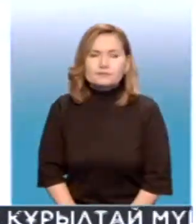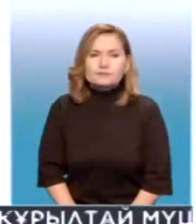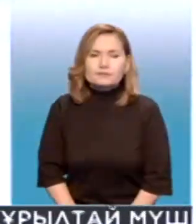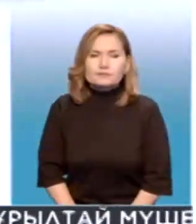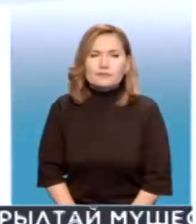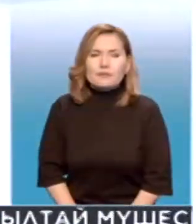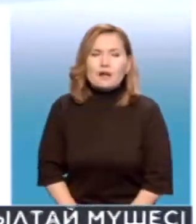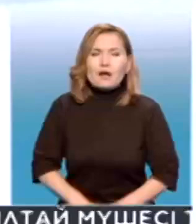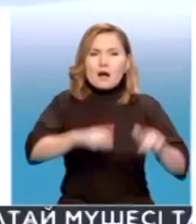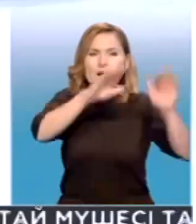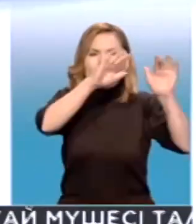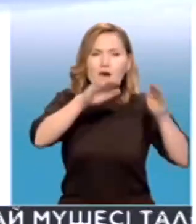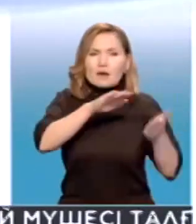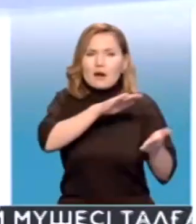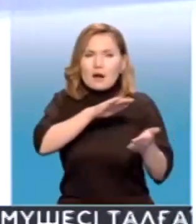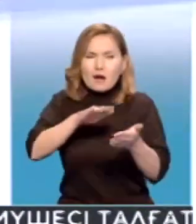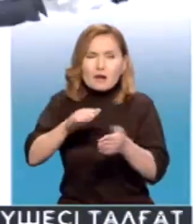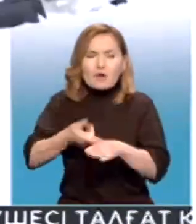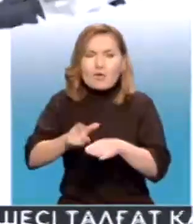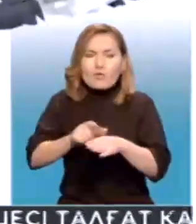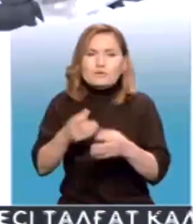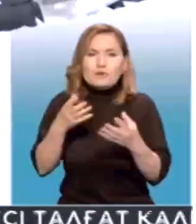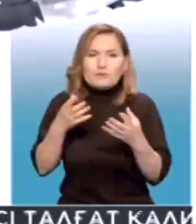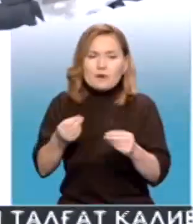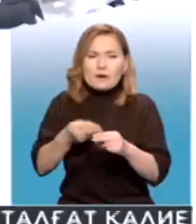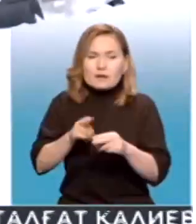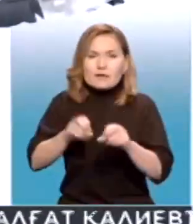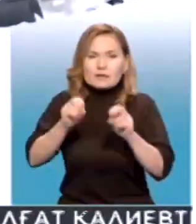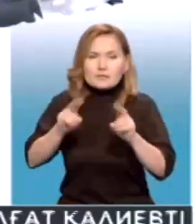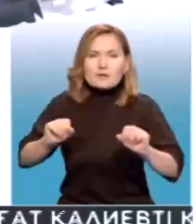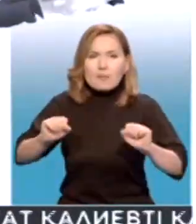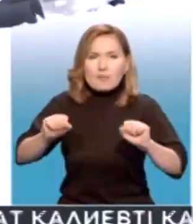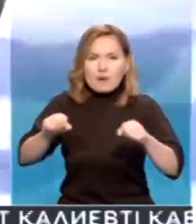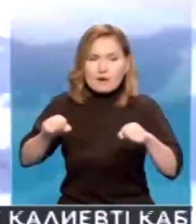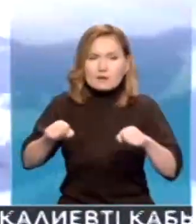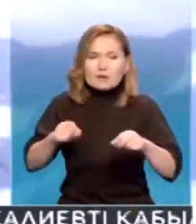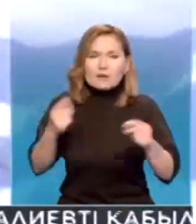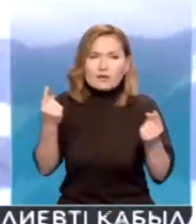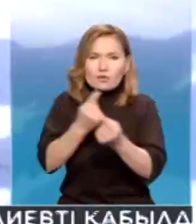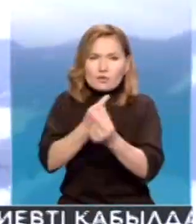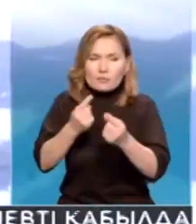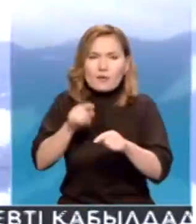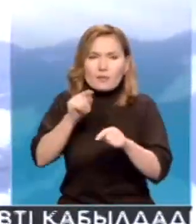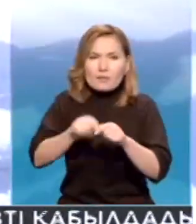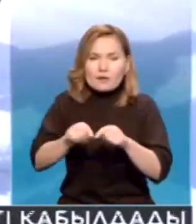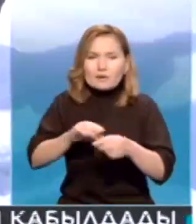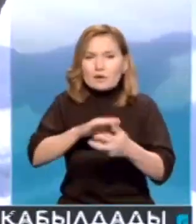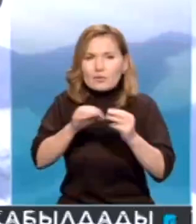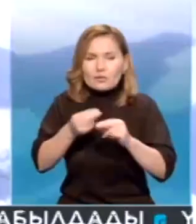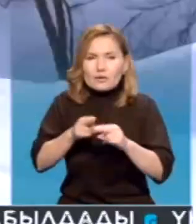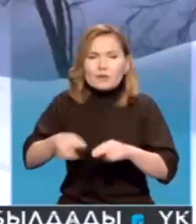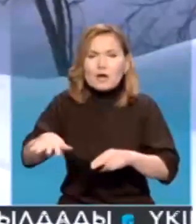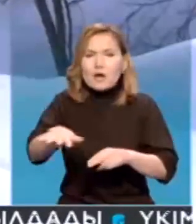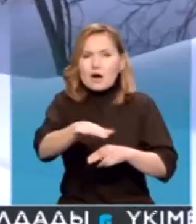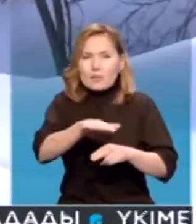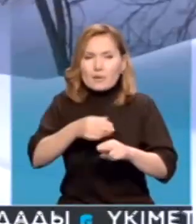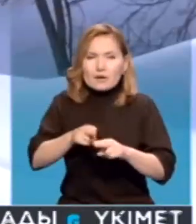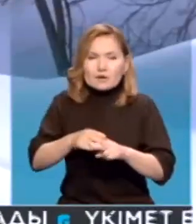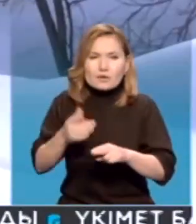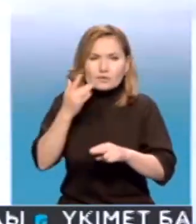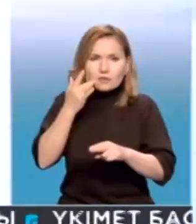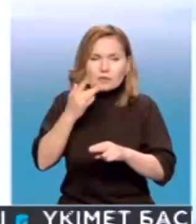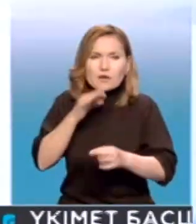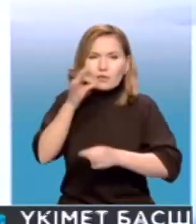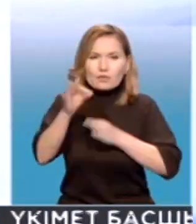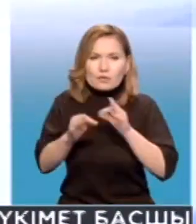Қар қалың әрі жұмсақ болғандықтан қармен жүретін арнайы техникада әрен қозғалады. Дегенмен мамандар екінші кордон деп аталатын аумақтың жағдайын біліп